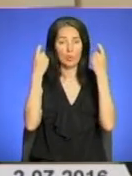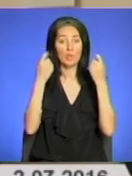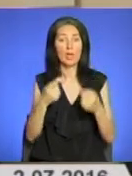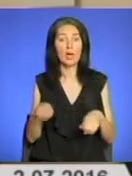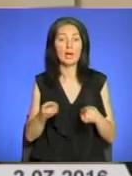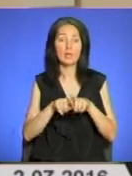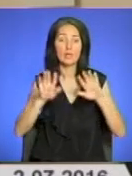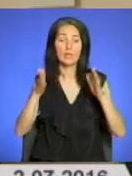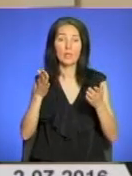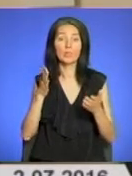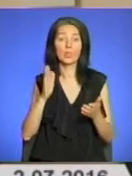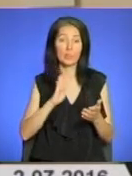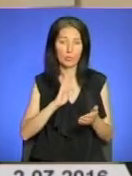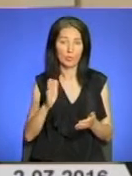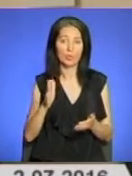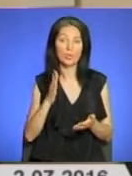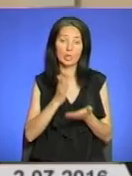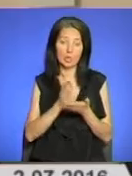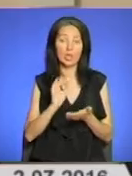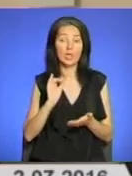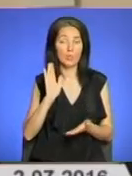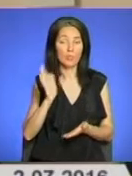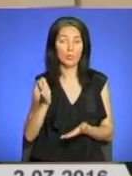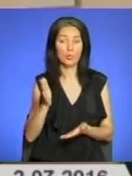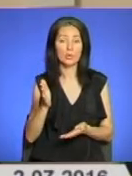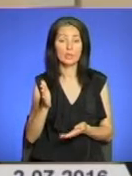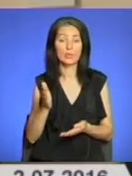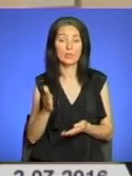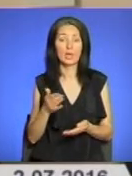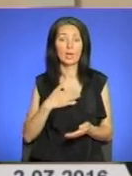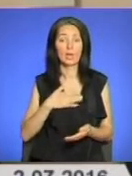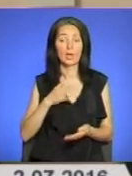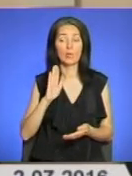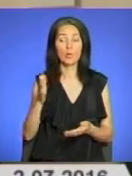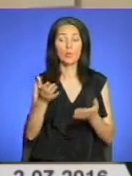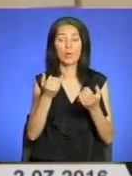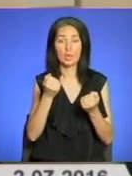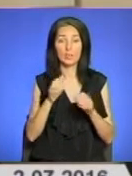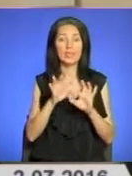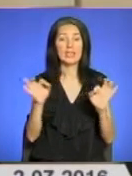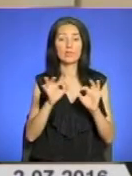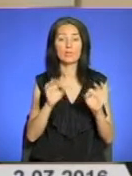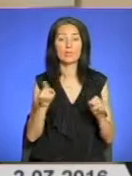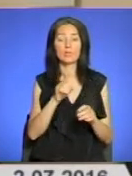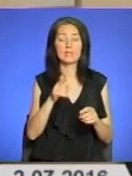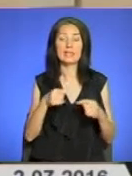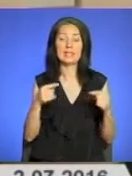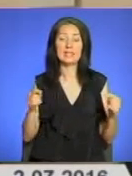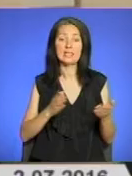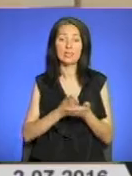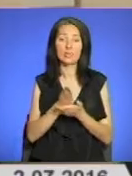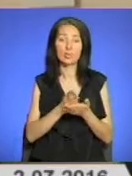такі випадки безумовно будуть, і є, і будуть, ми будемо одержувати інформацію з різних